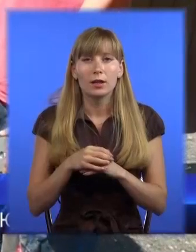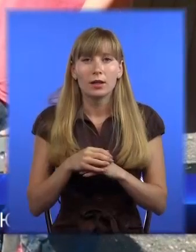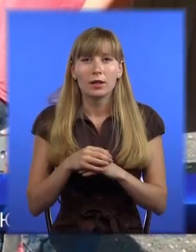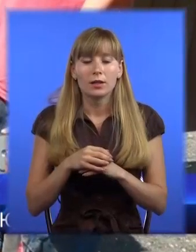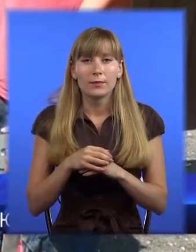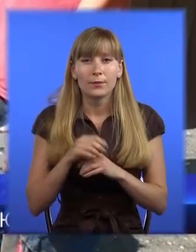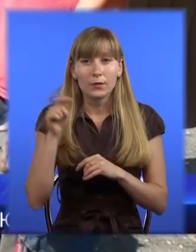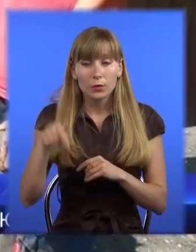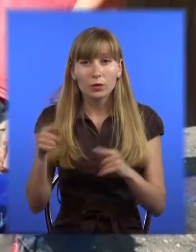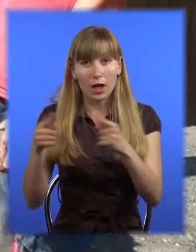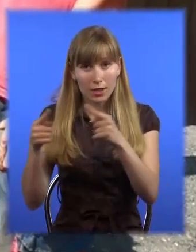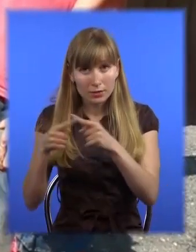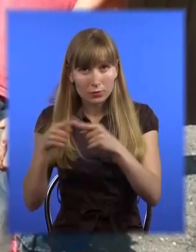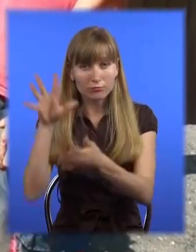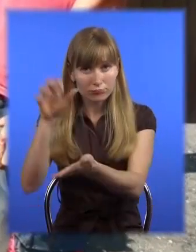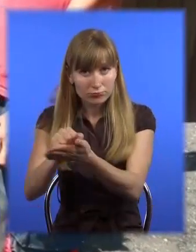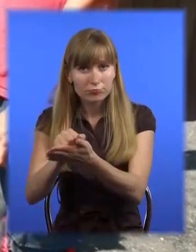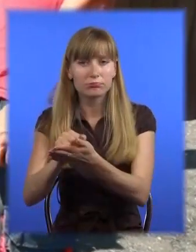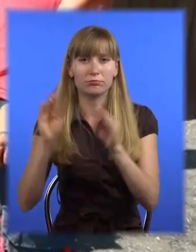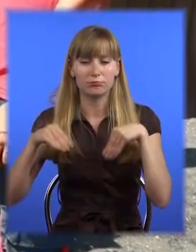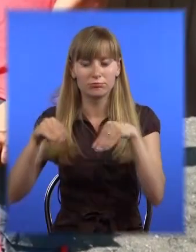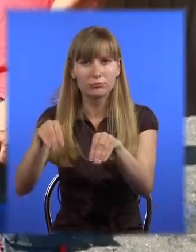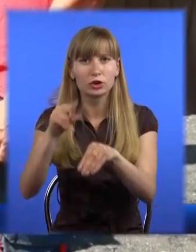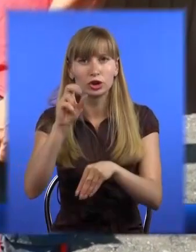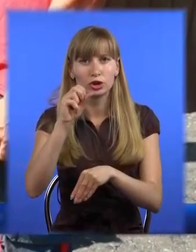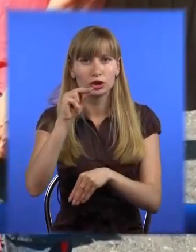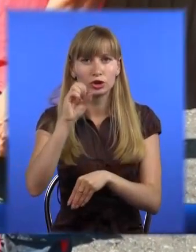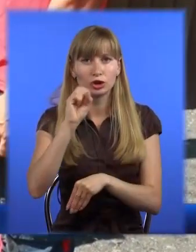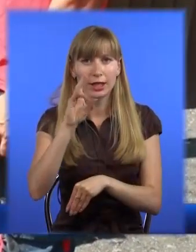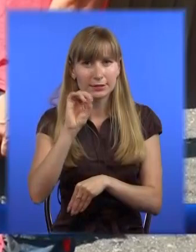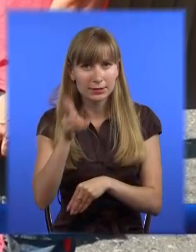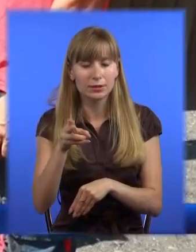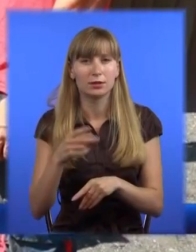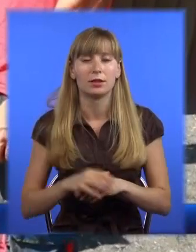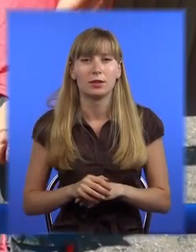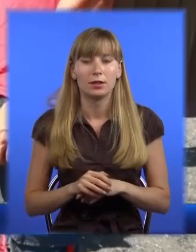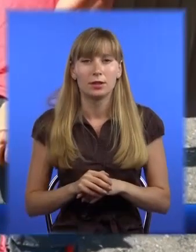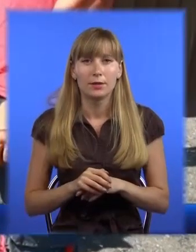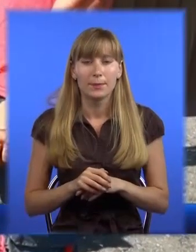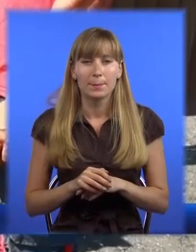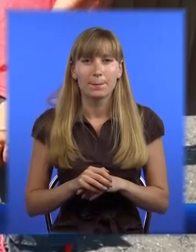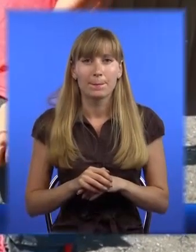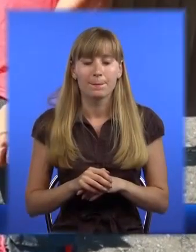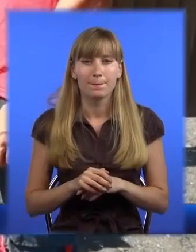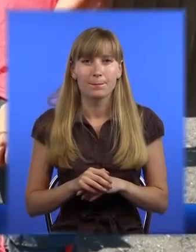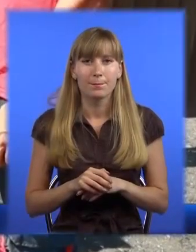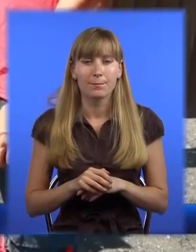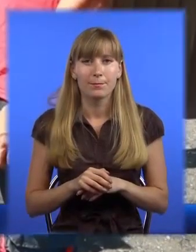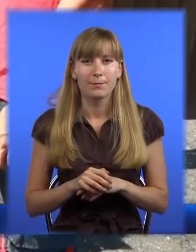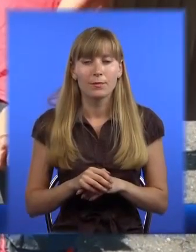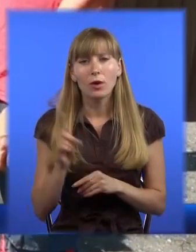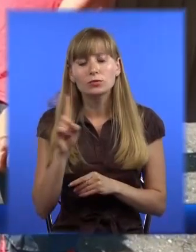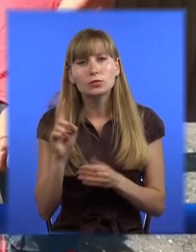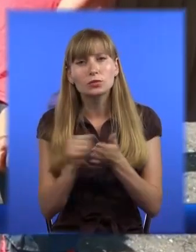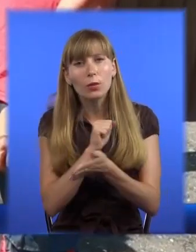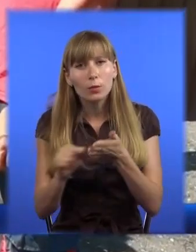засновника землю і вирощуємо тут свій часник. Так, це з 16-го року у нас тут фірма є організована. Санітарні норми